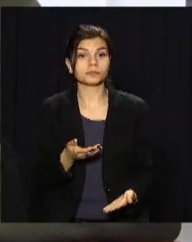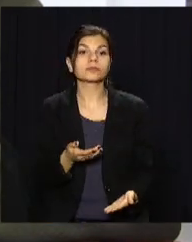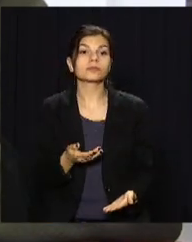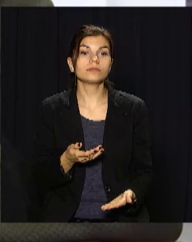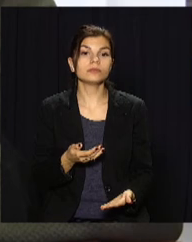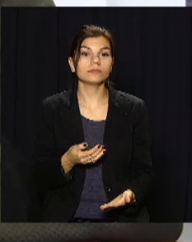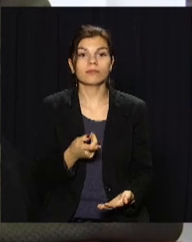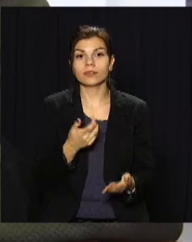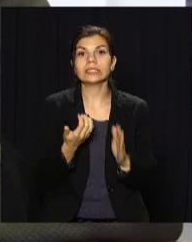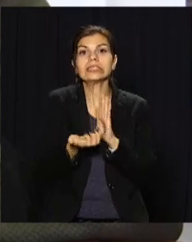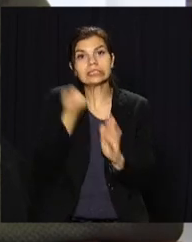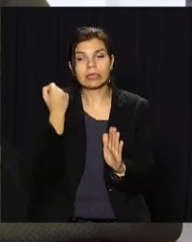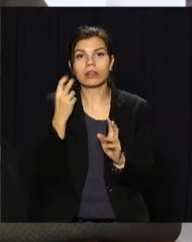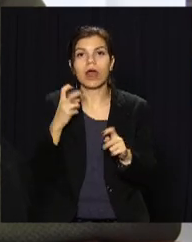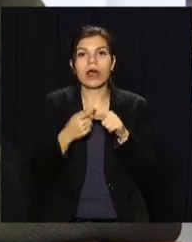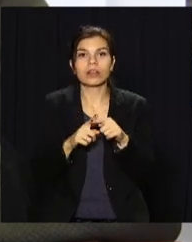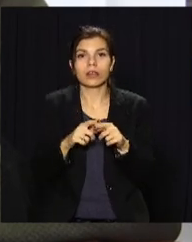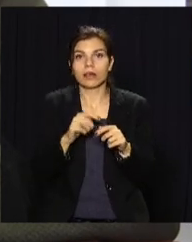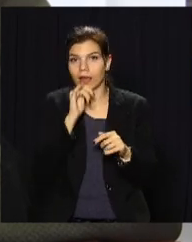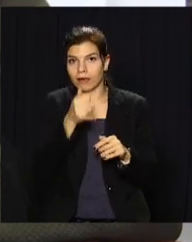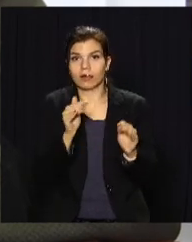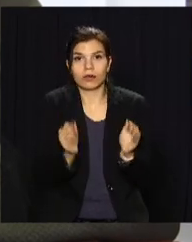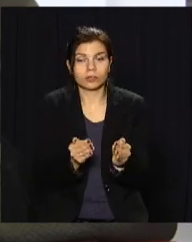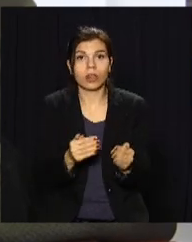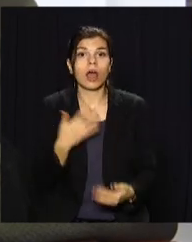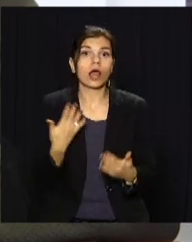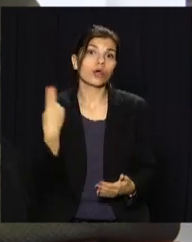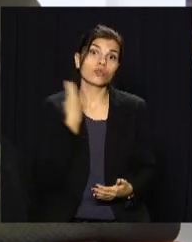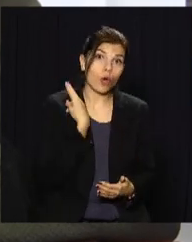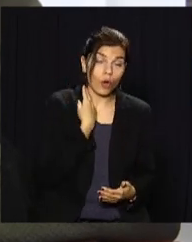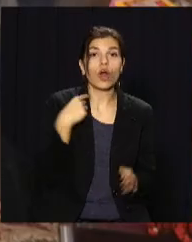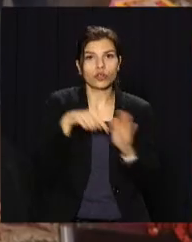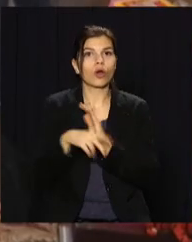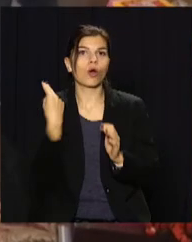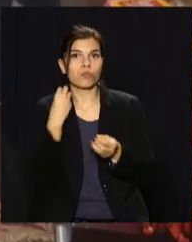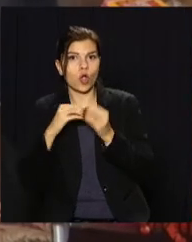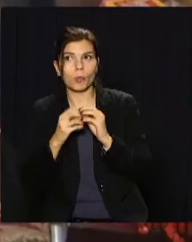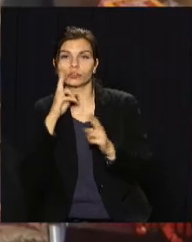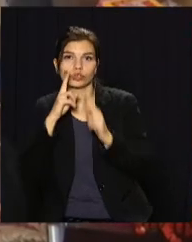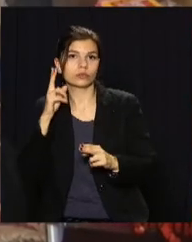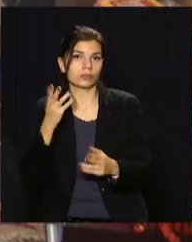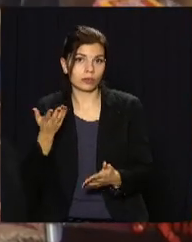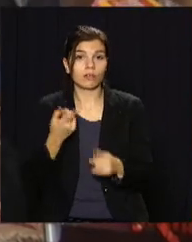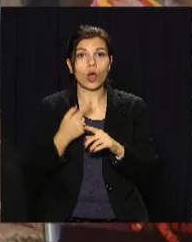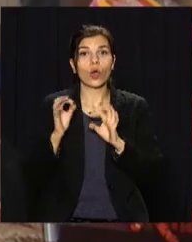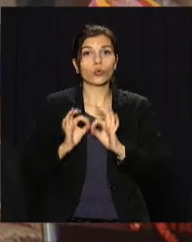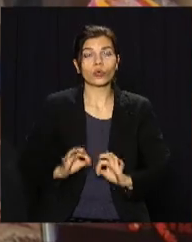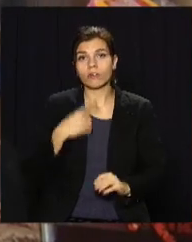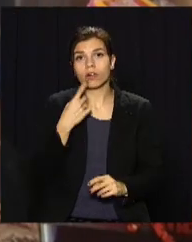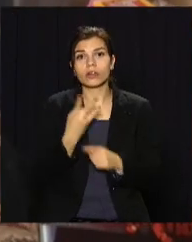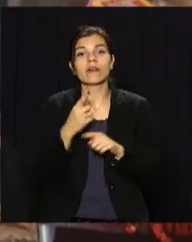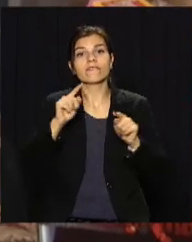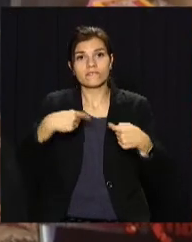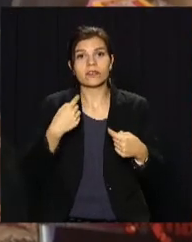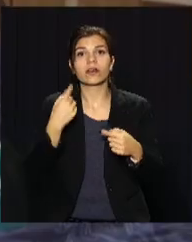снятие этого ограничения. Если возникла задолженность, значит о взыскании задолженности. Саме тому, продовжує юрист, необхідно вимагати